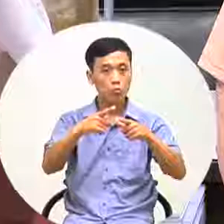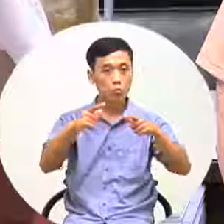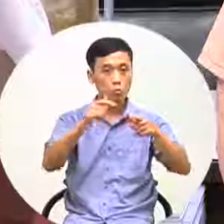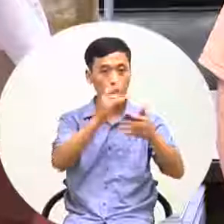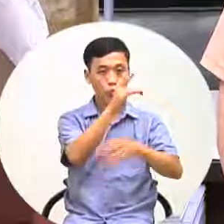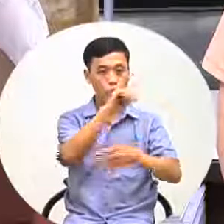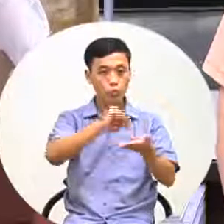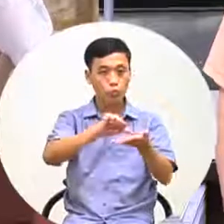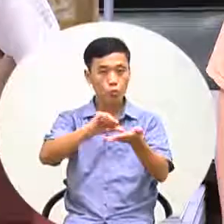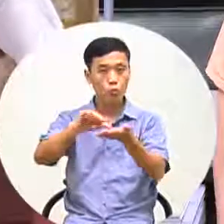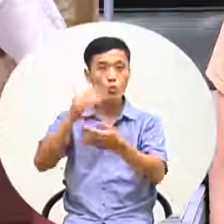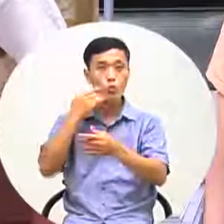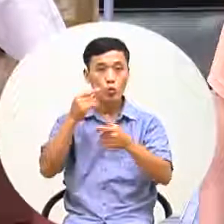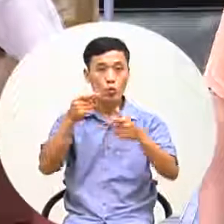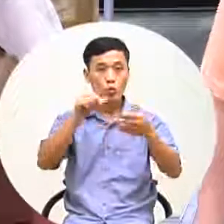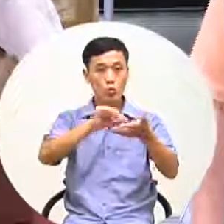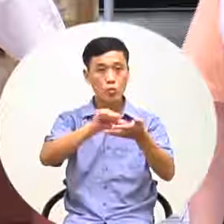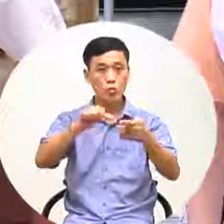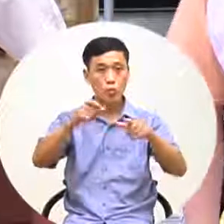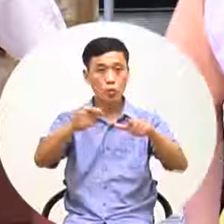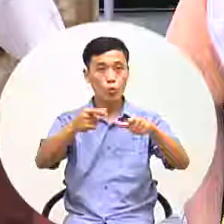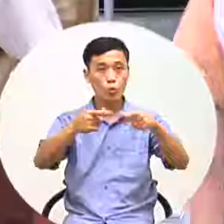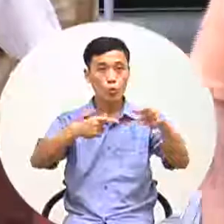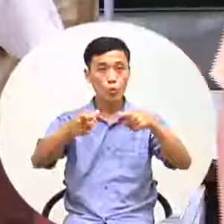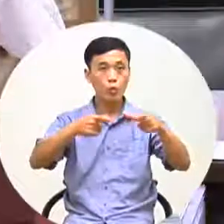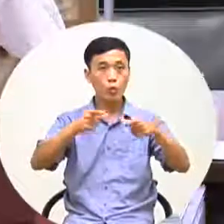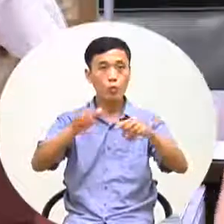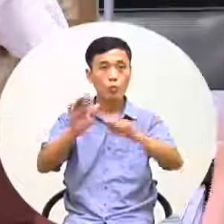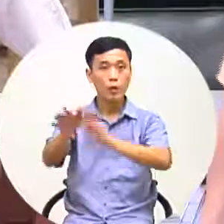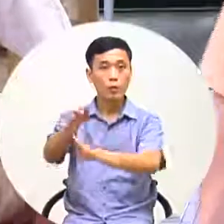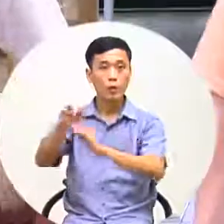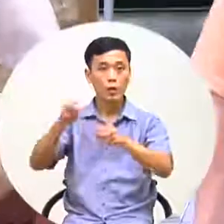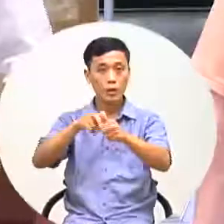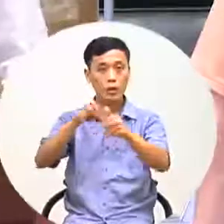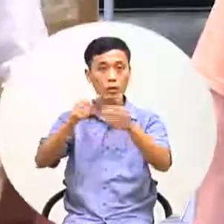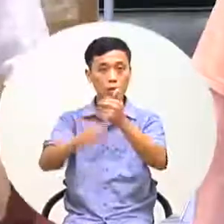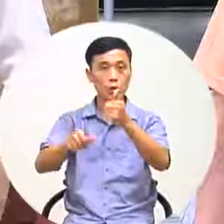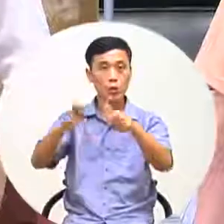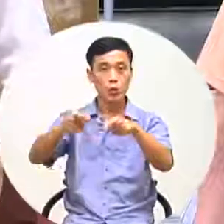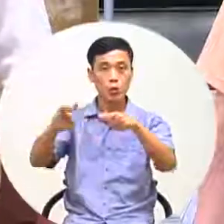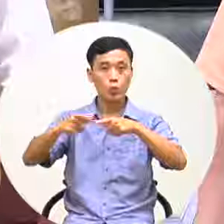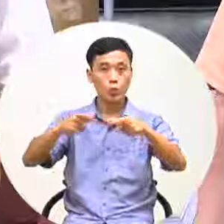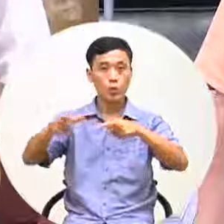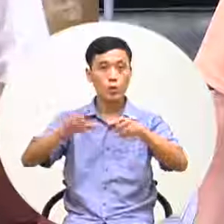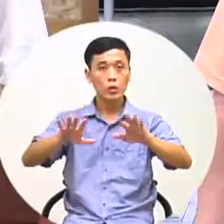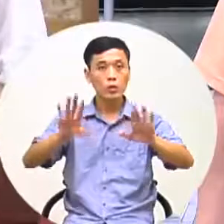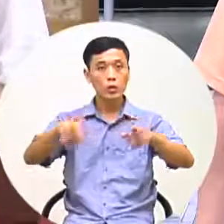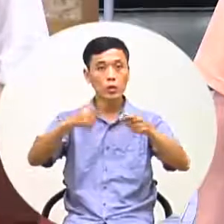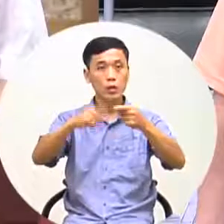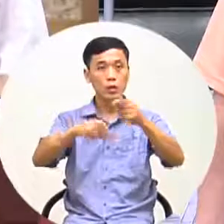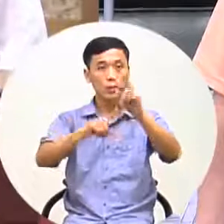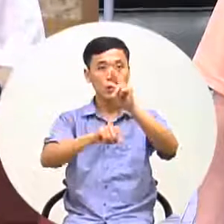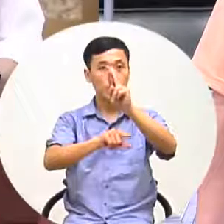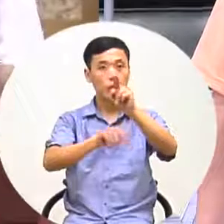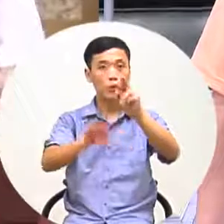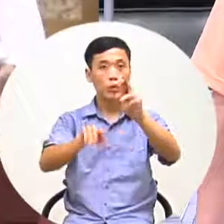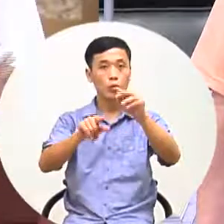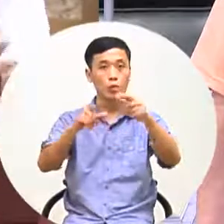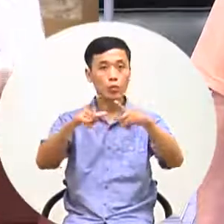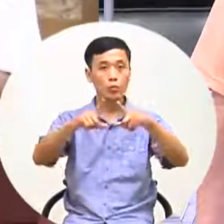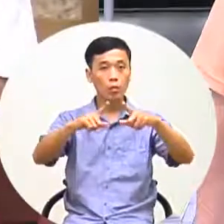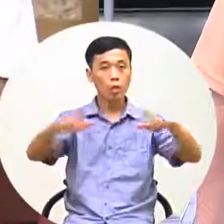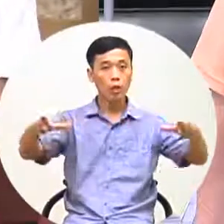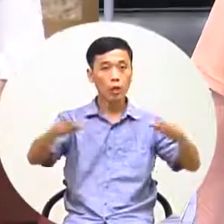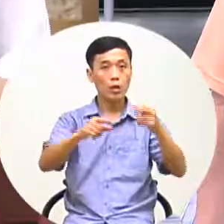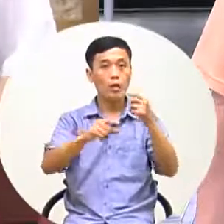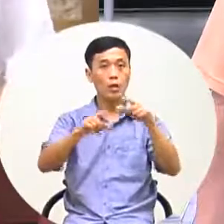旁边刚好养生公园在今年年底，好，我们边啊有个10公顷的养生公园，年底得完成。啊，其实也在